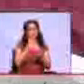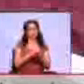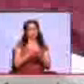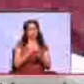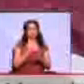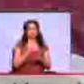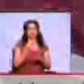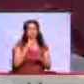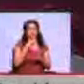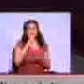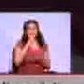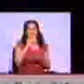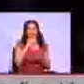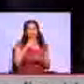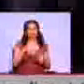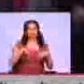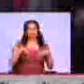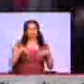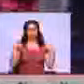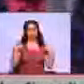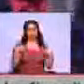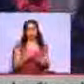الحاجة مع بنتي النهاردة، فرحانية.